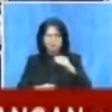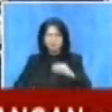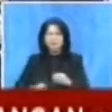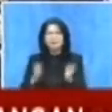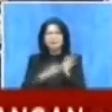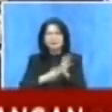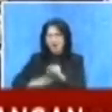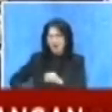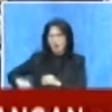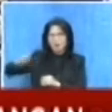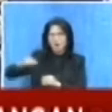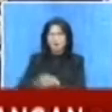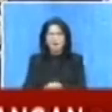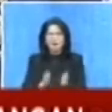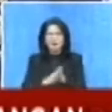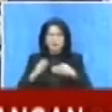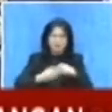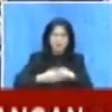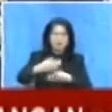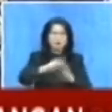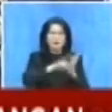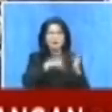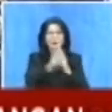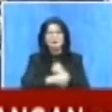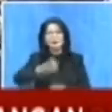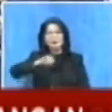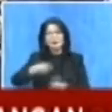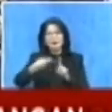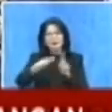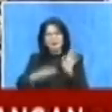serta kesinambungan program JKN.